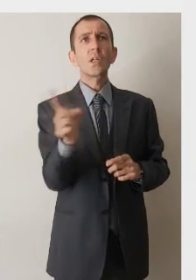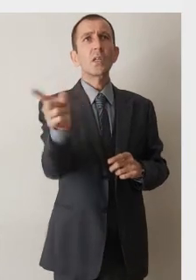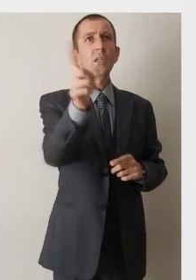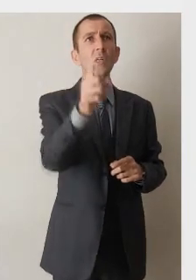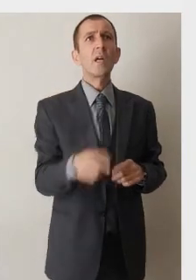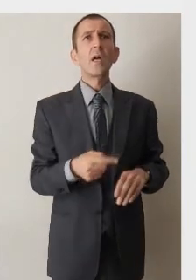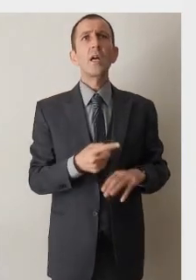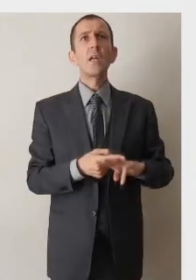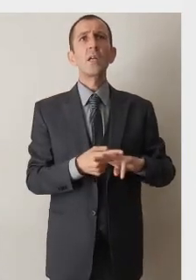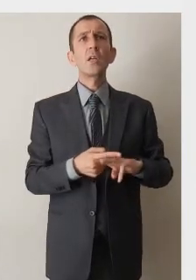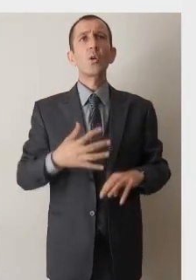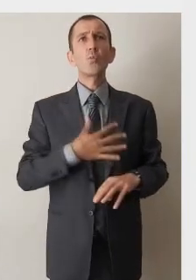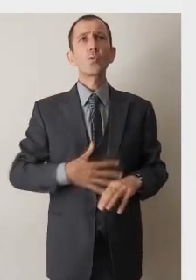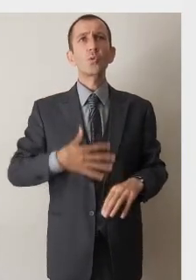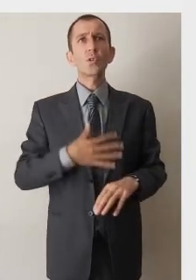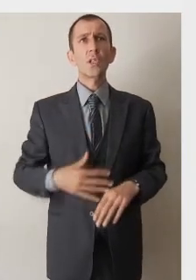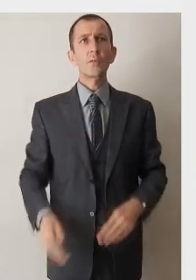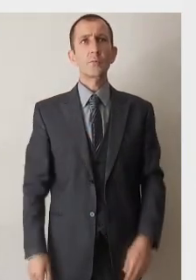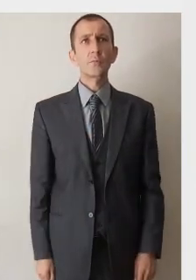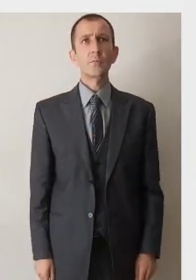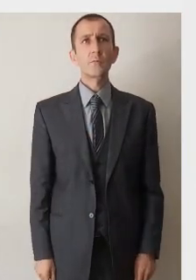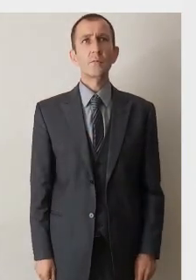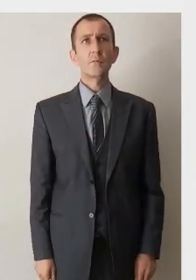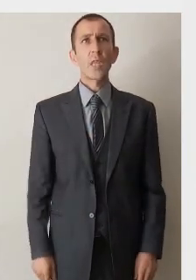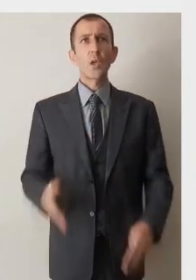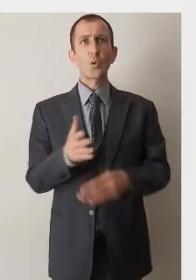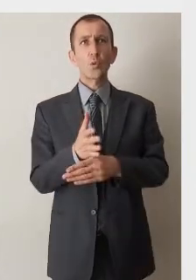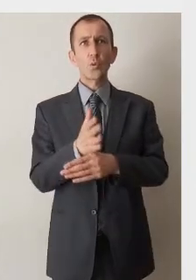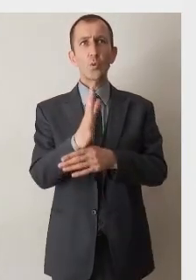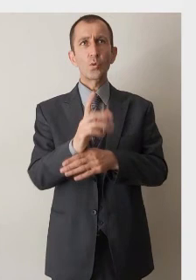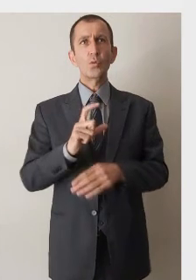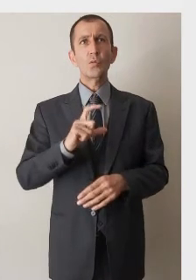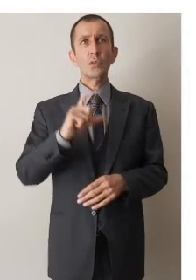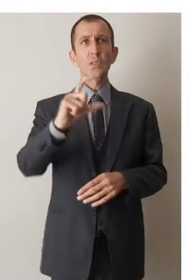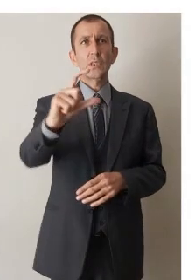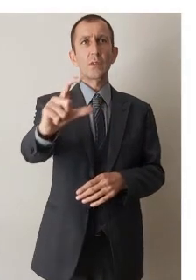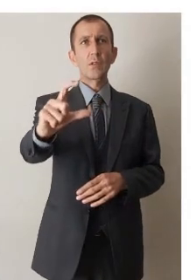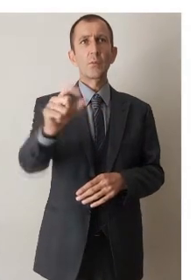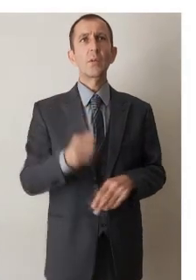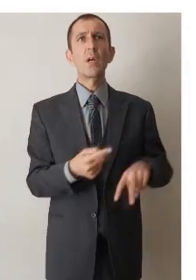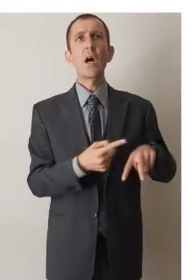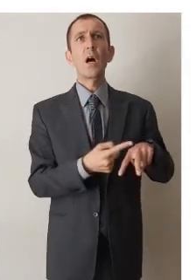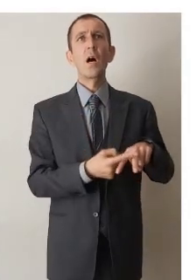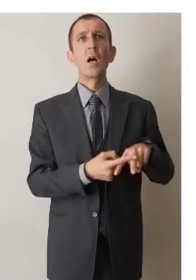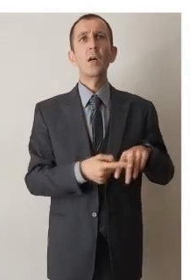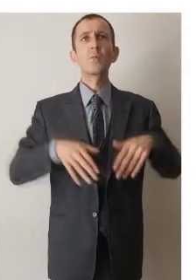Rize dağlık bir bölge olduğu için burada makine kullanımı daha zordur.